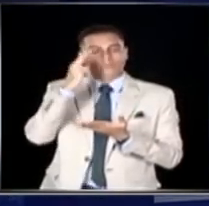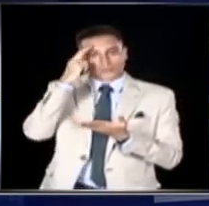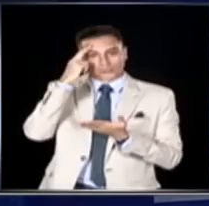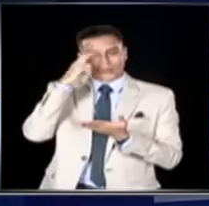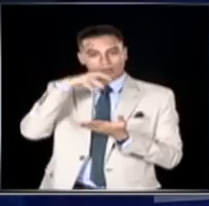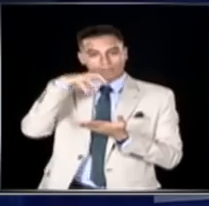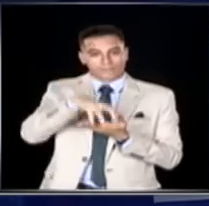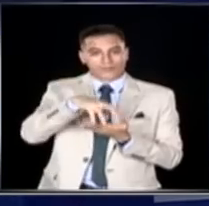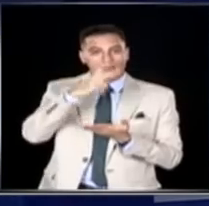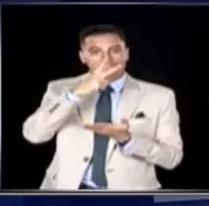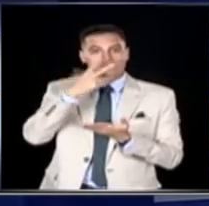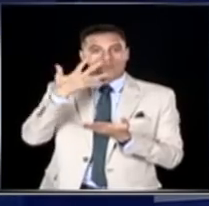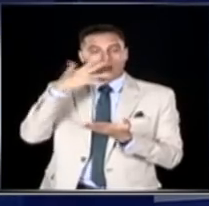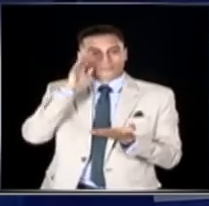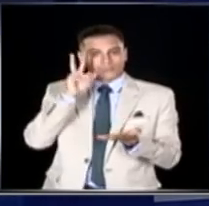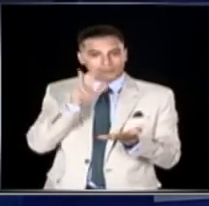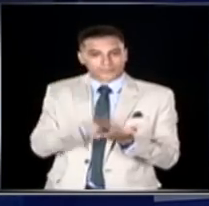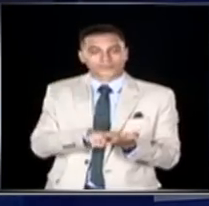تم اعتماد الحدث في 2004